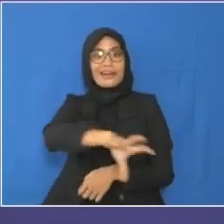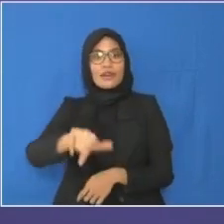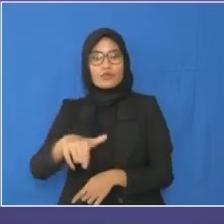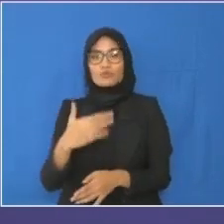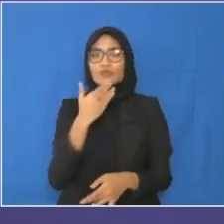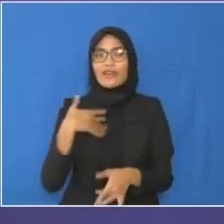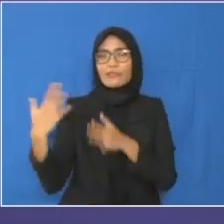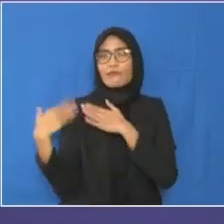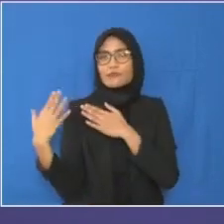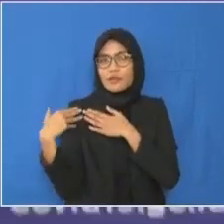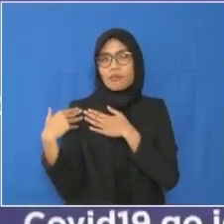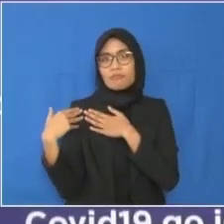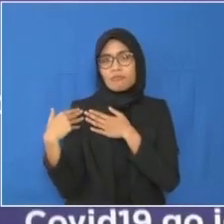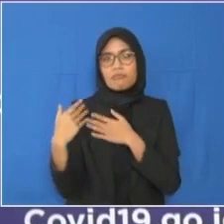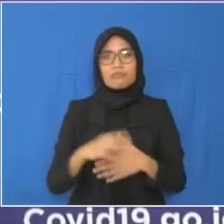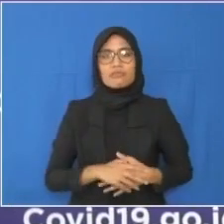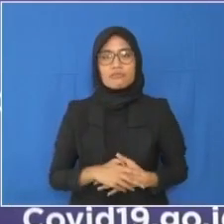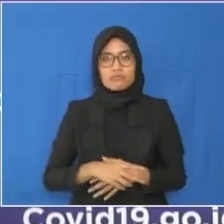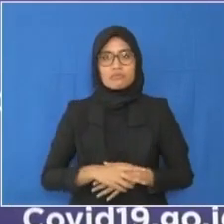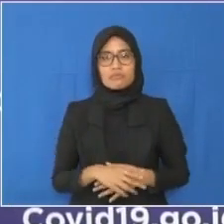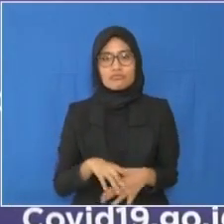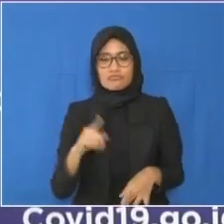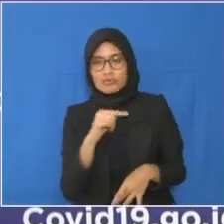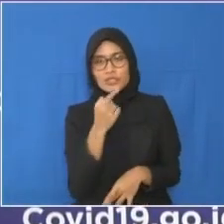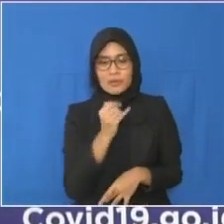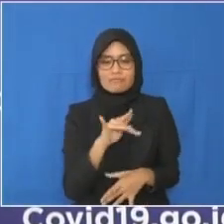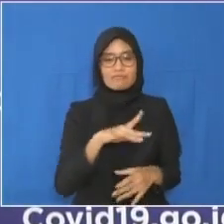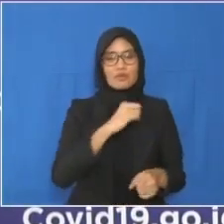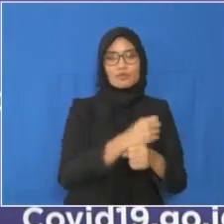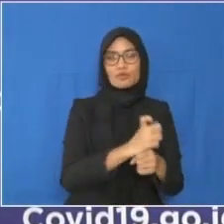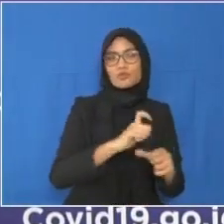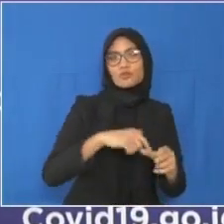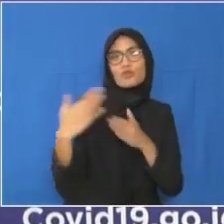dari gugus tugas percepatan penanganan konflik